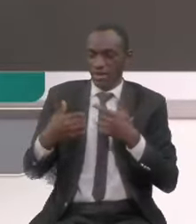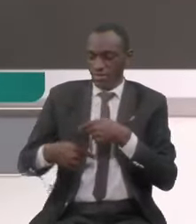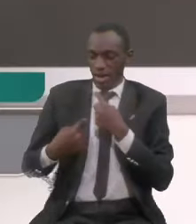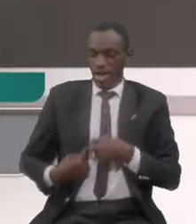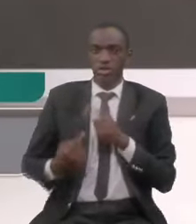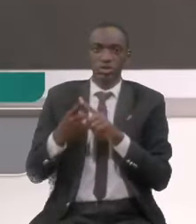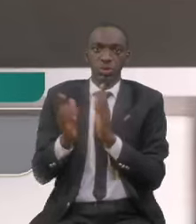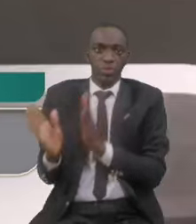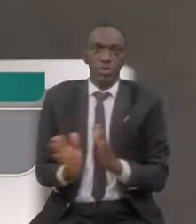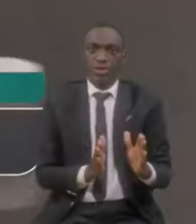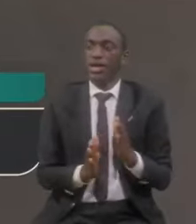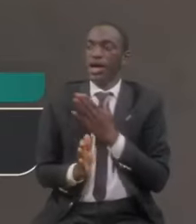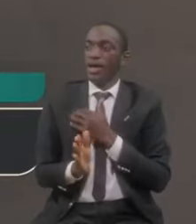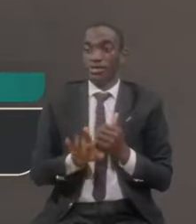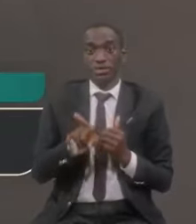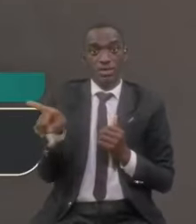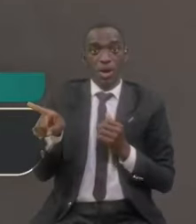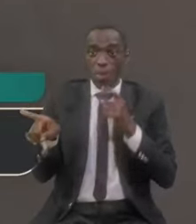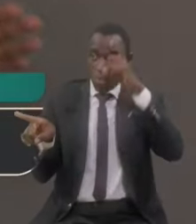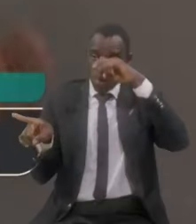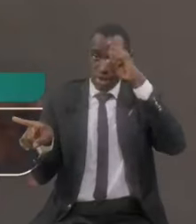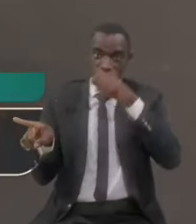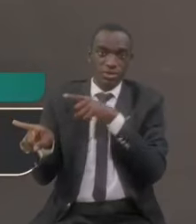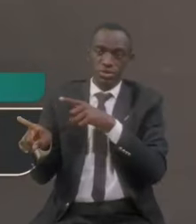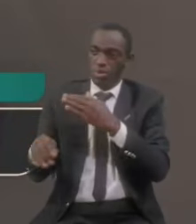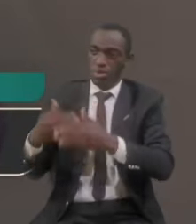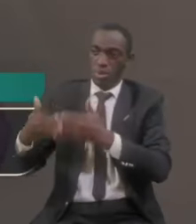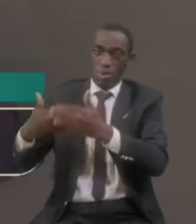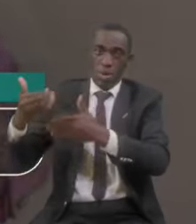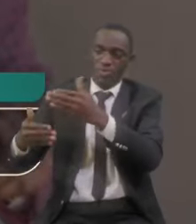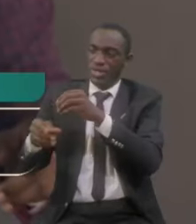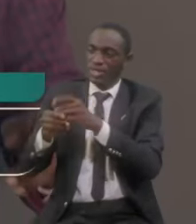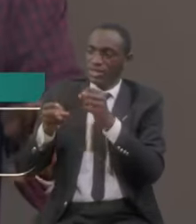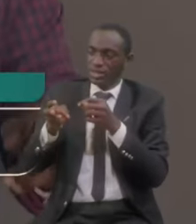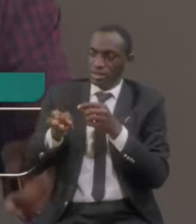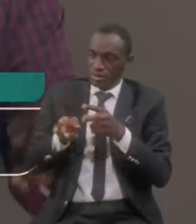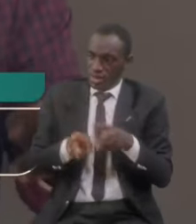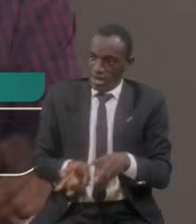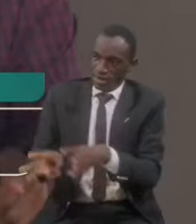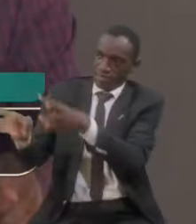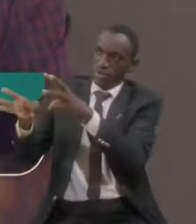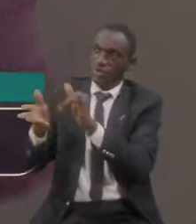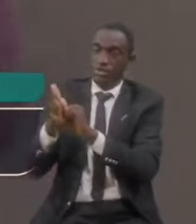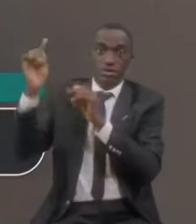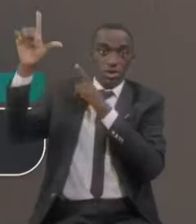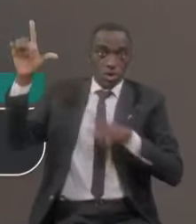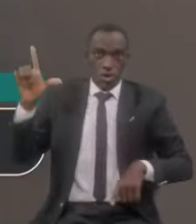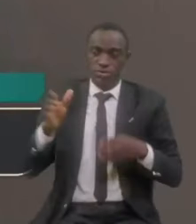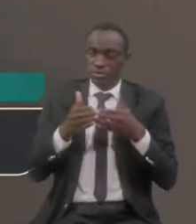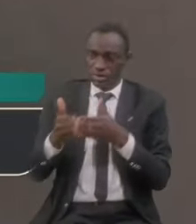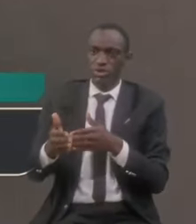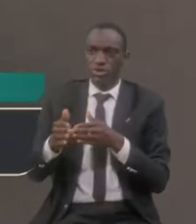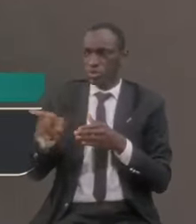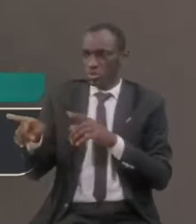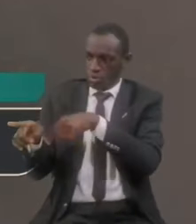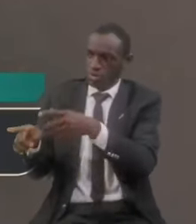les intelligents, ceux-là qui marchent dans la direction que le Seigneur dit va là-bas, va là-bas, va là-bas.